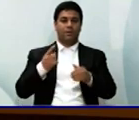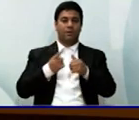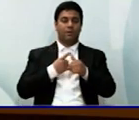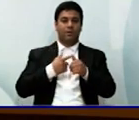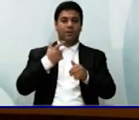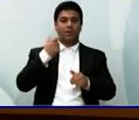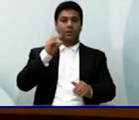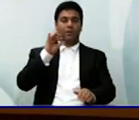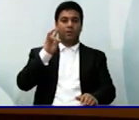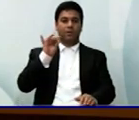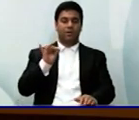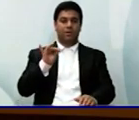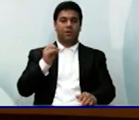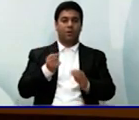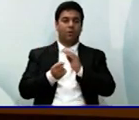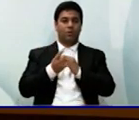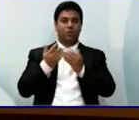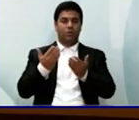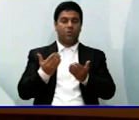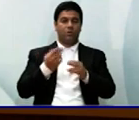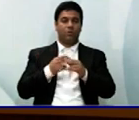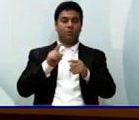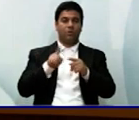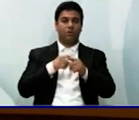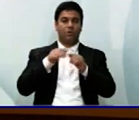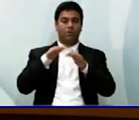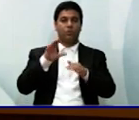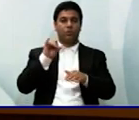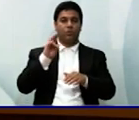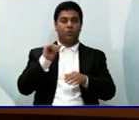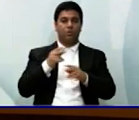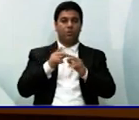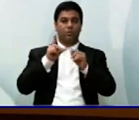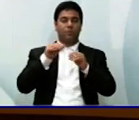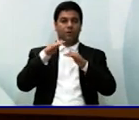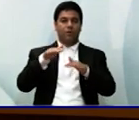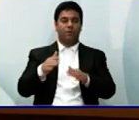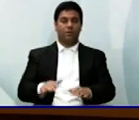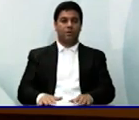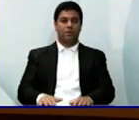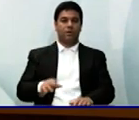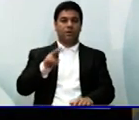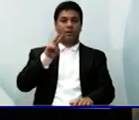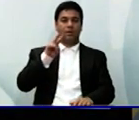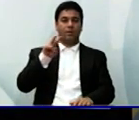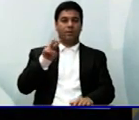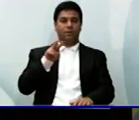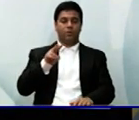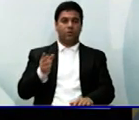Название гавани, откуда быстроходные суда отправляются в плавание,